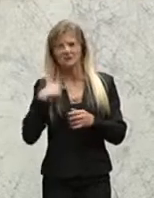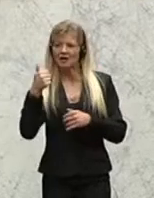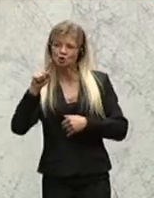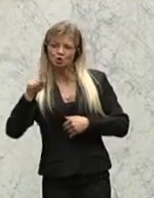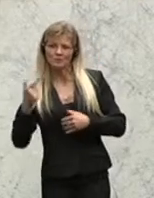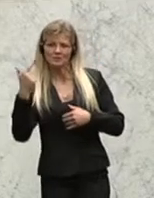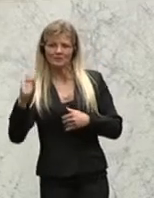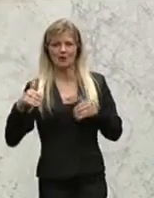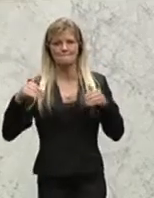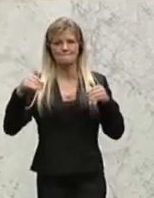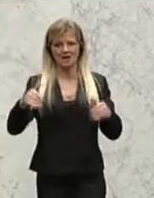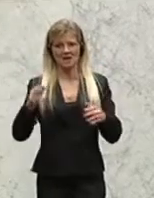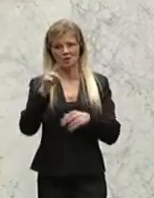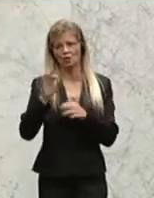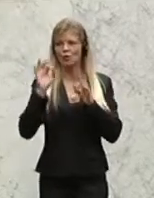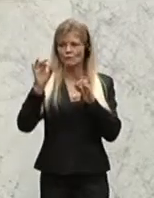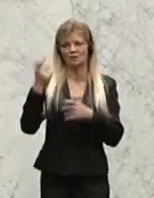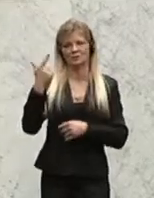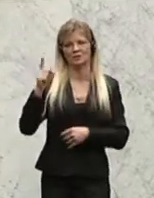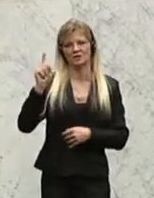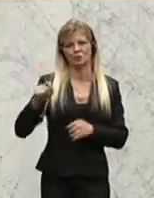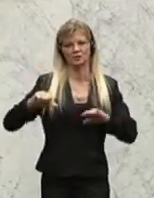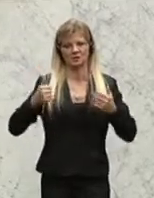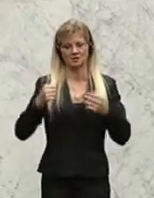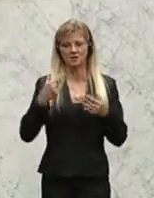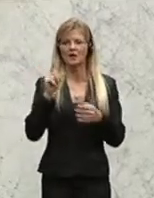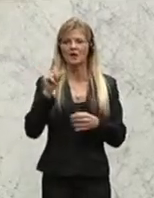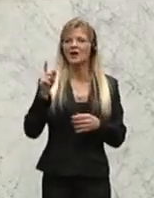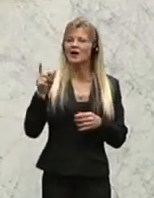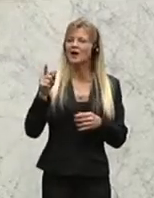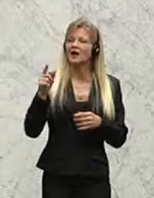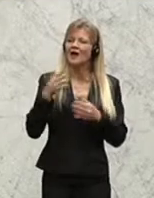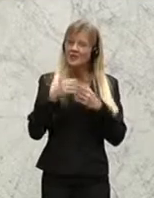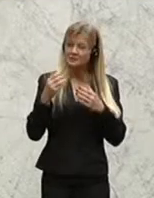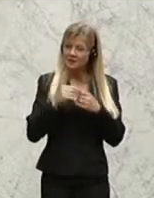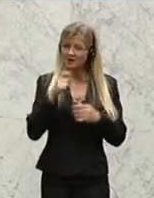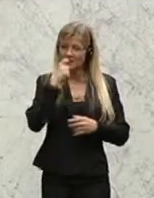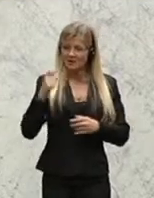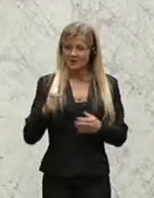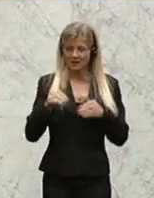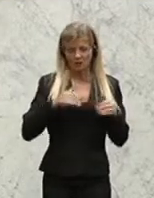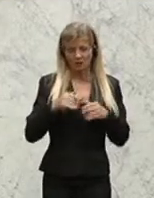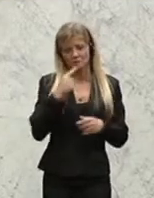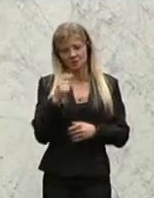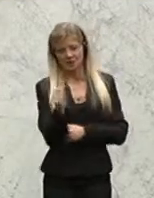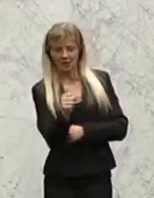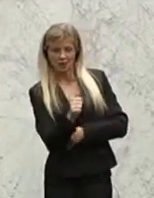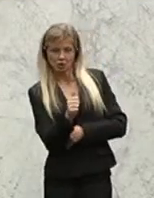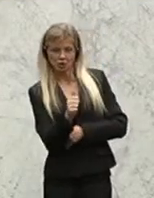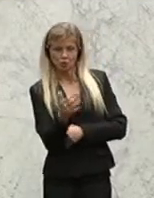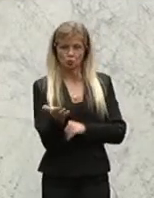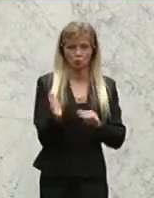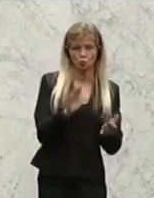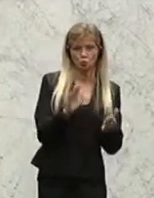für 2016. Und so schätzen die Experten des Finanzministeriums, liegen sie mit ihren